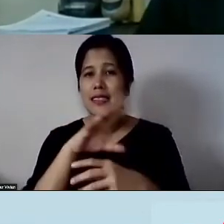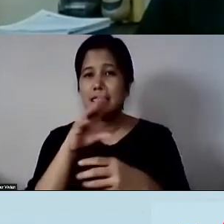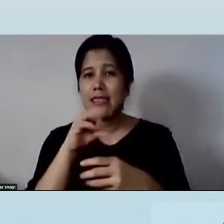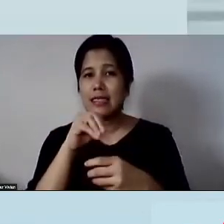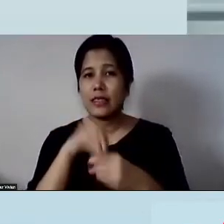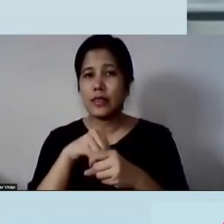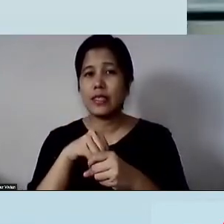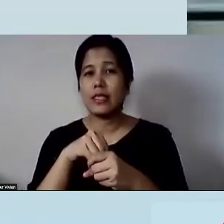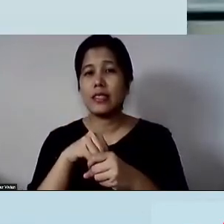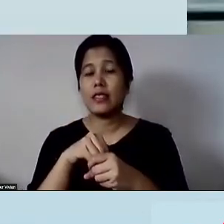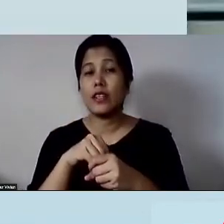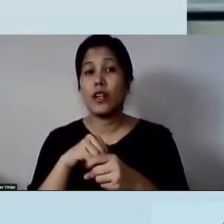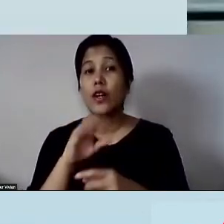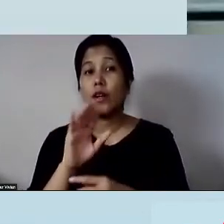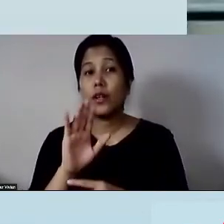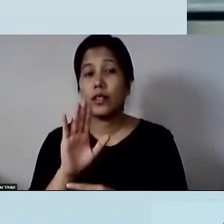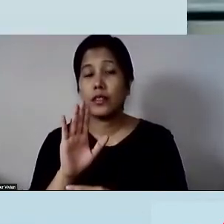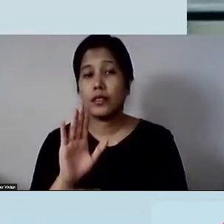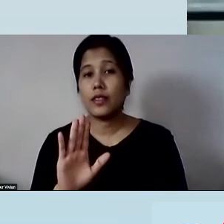your,